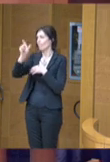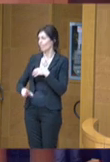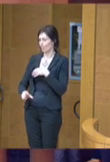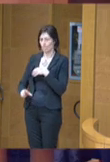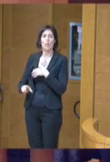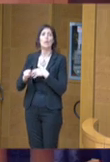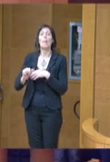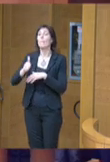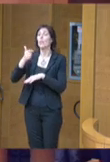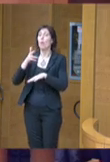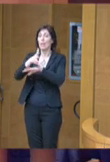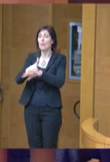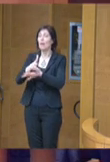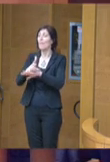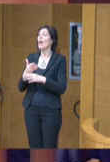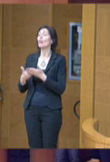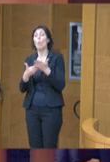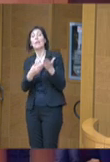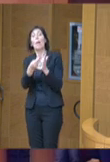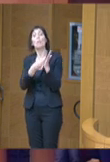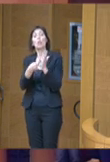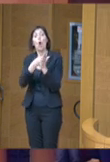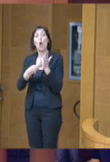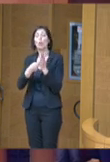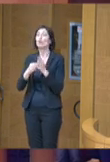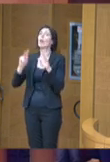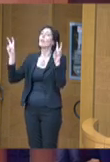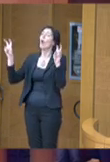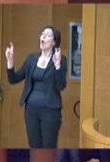primo intervento presenterà un progetto che si chiama Tutti in campo,